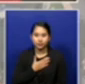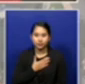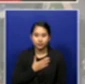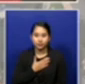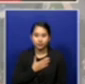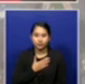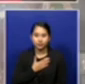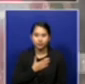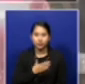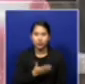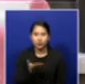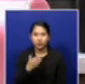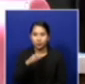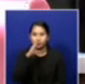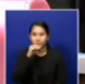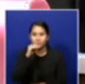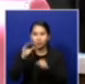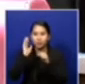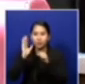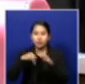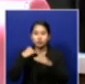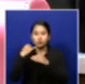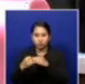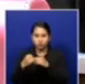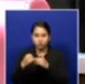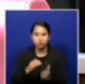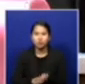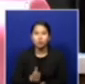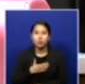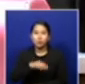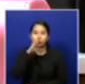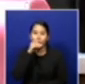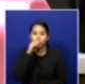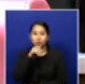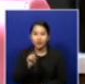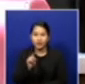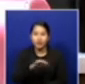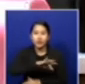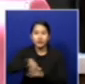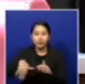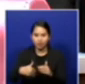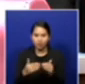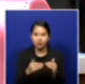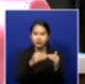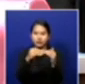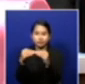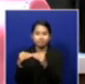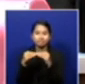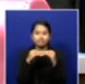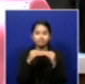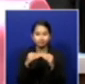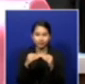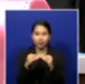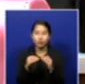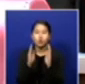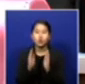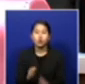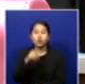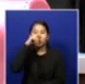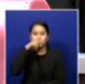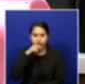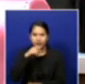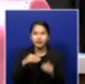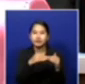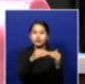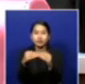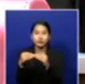จบการอภิปรายด้วยคำพูดที่ว่าทุกคนนั้นเท่าเทียมกันคนไทยทุกคนเป็นคนไทยเหมือนกัน